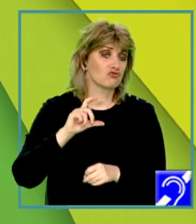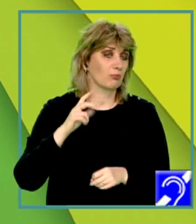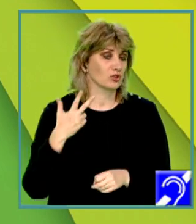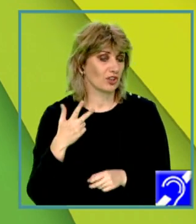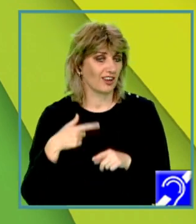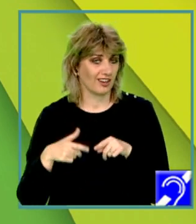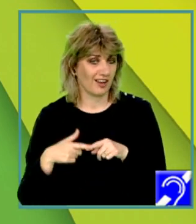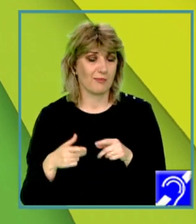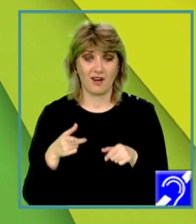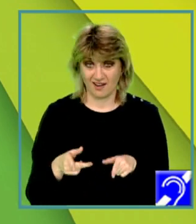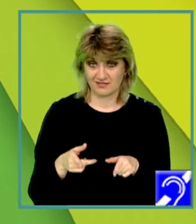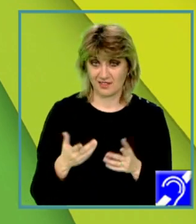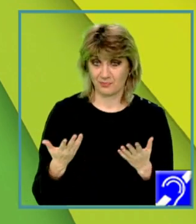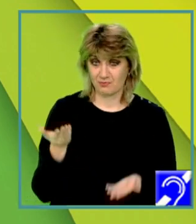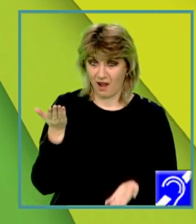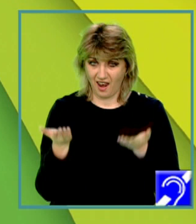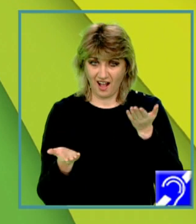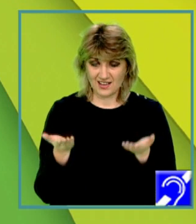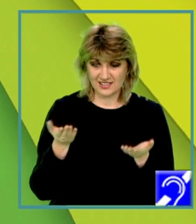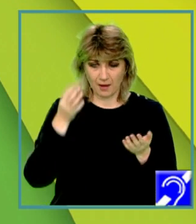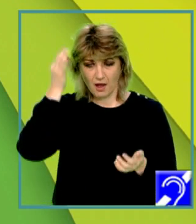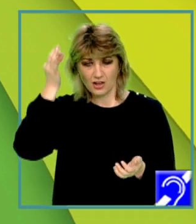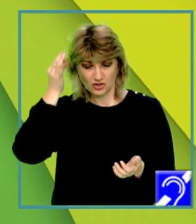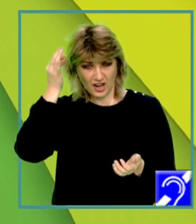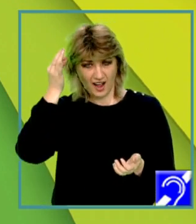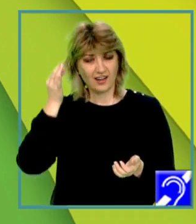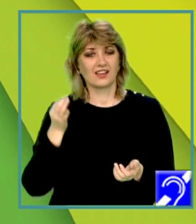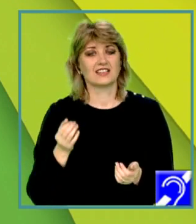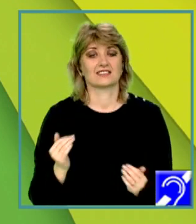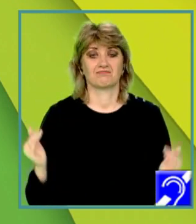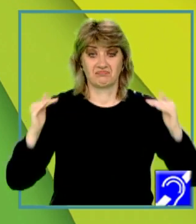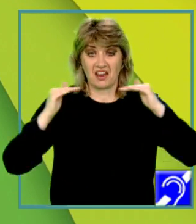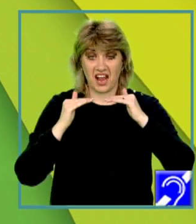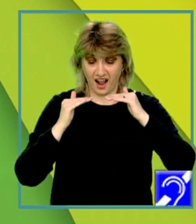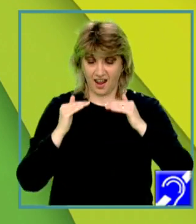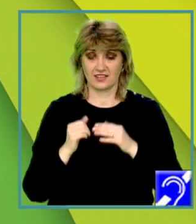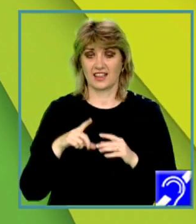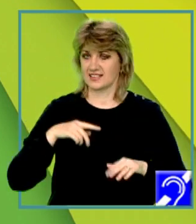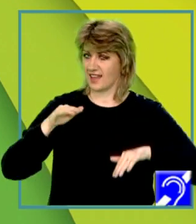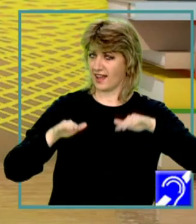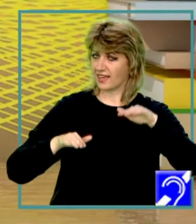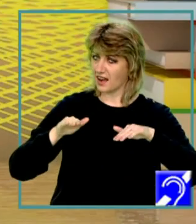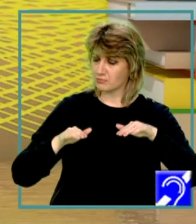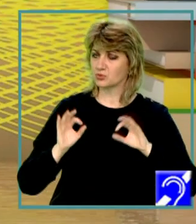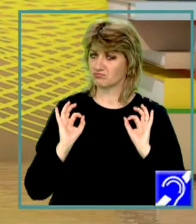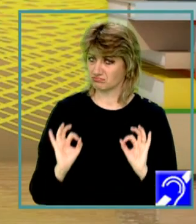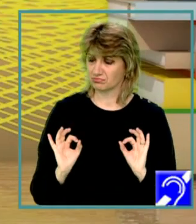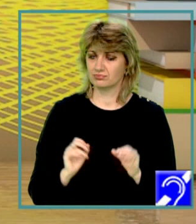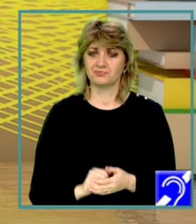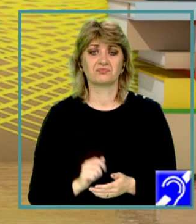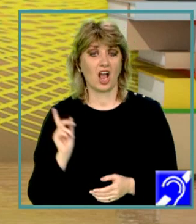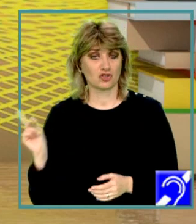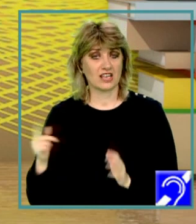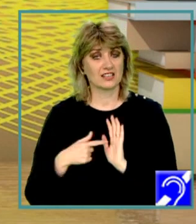în acest caz balanța noastră imaginară sapega loc este în echilibru această demonstrație